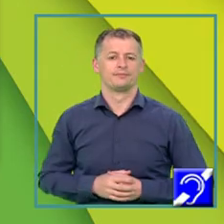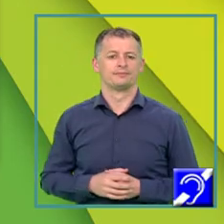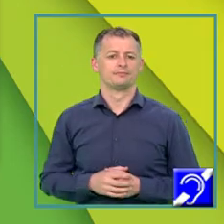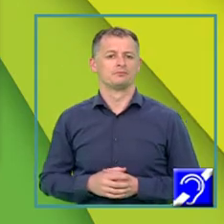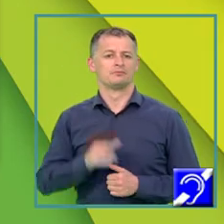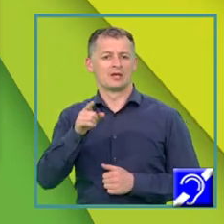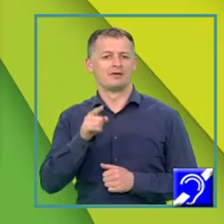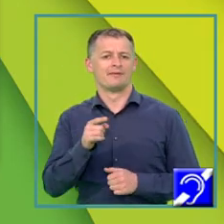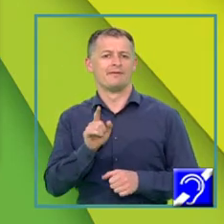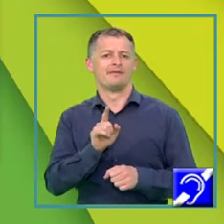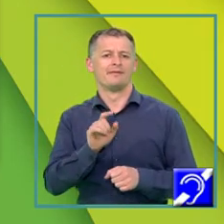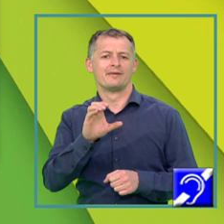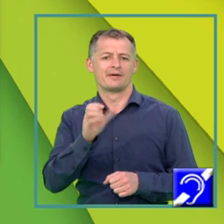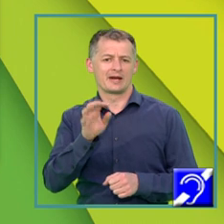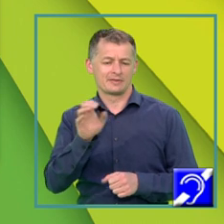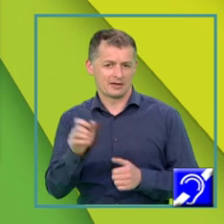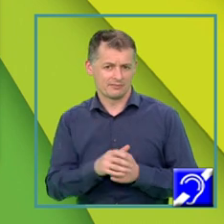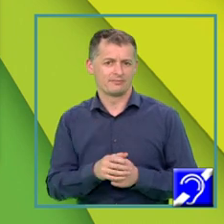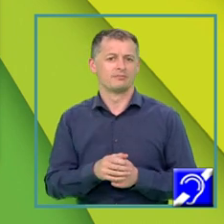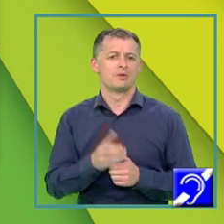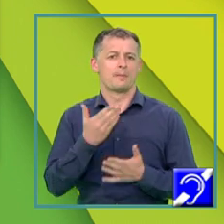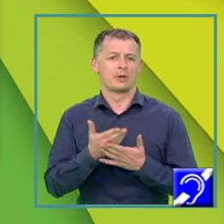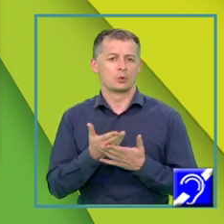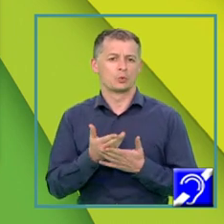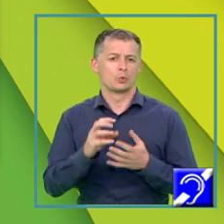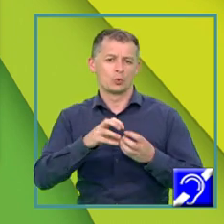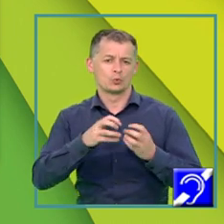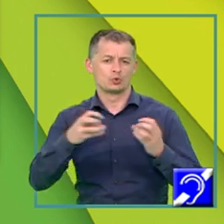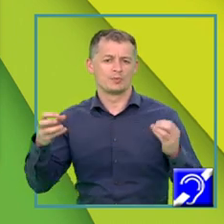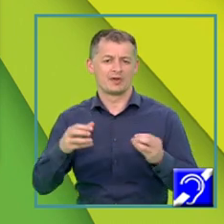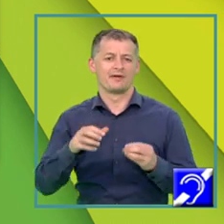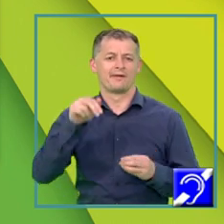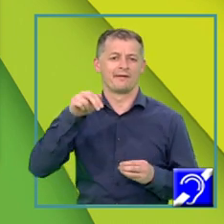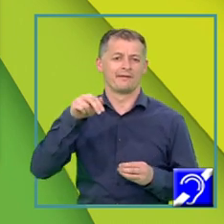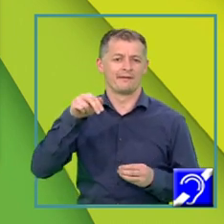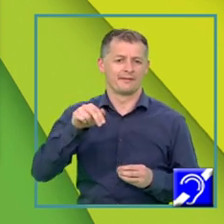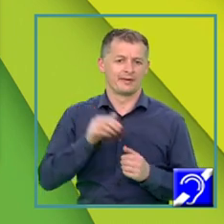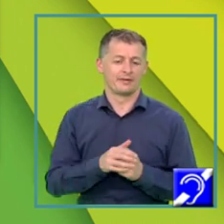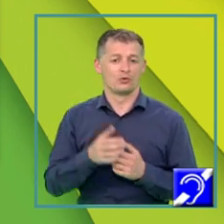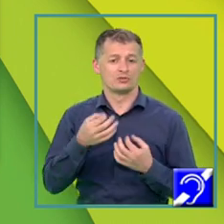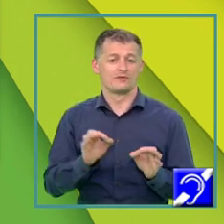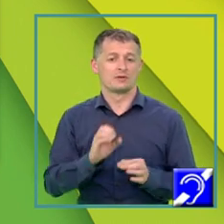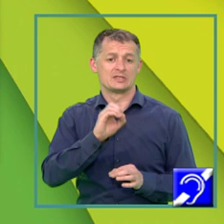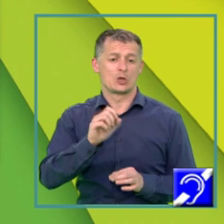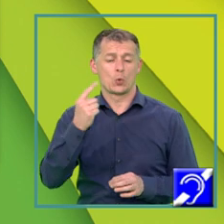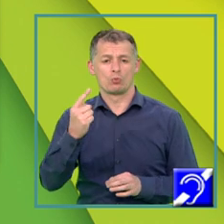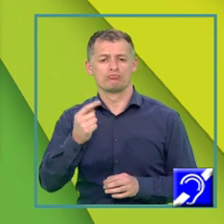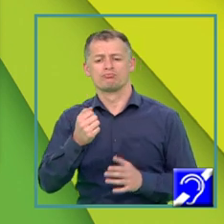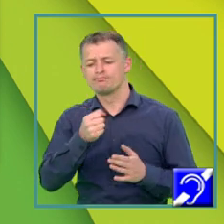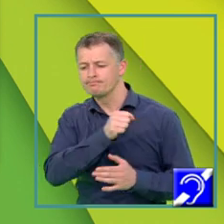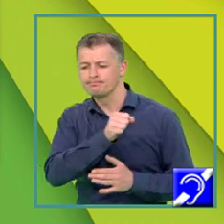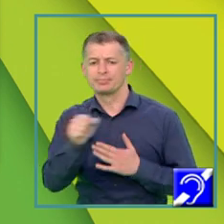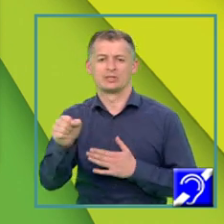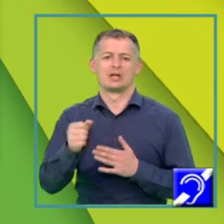caracterele aparținând unui text de lungime an vor fi reținute pe pozițiile 0 1 până la n minus